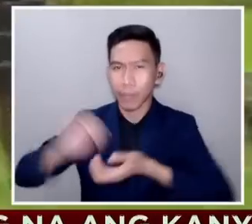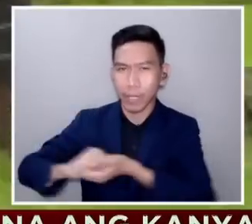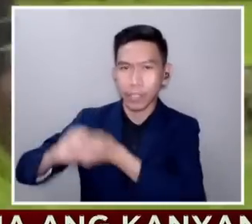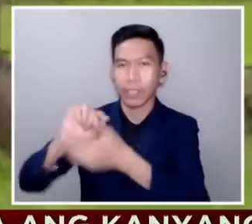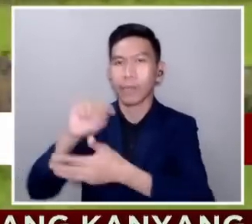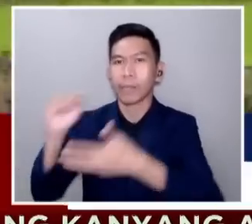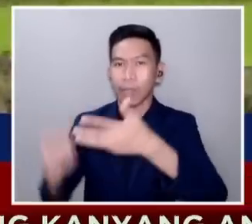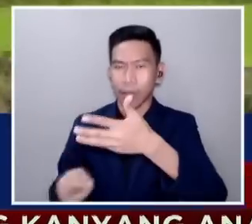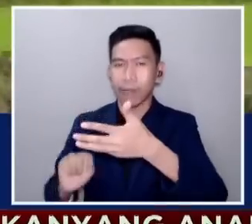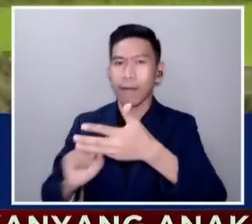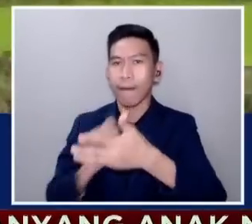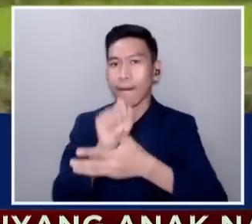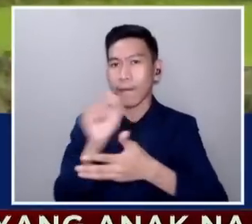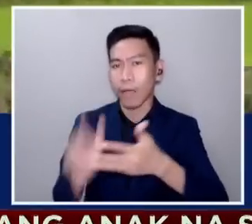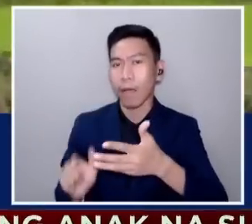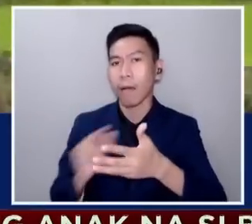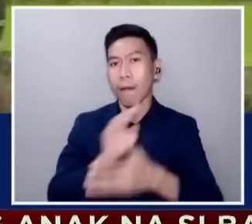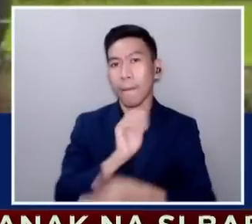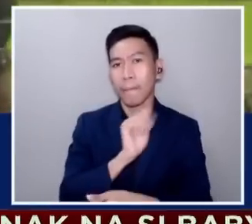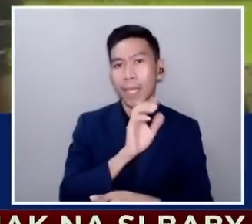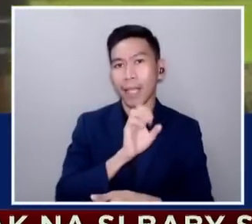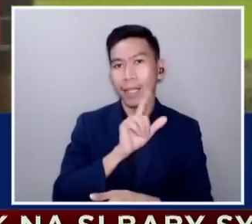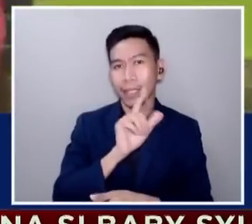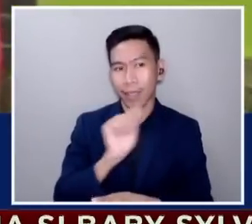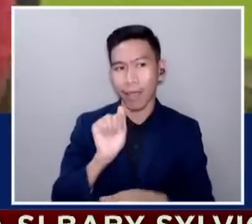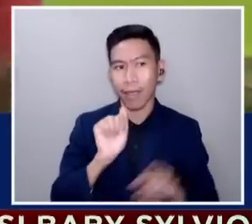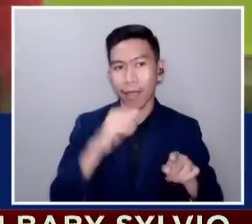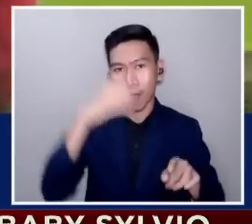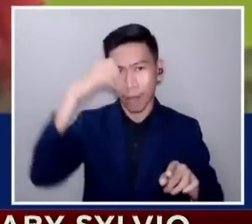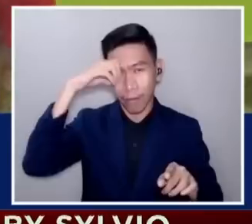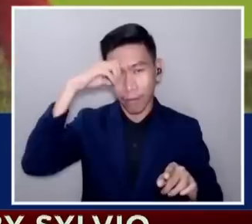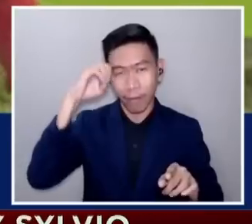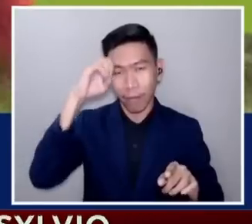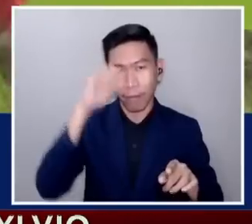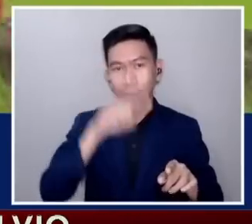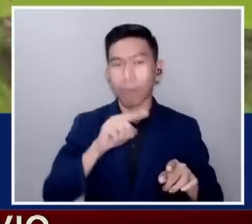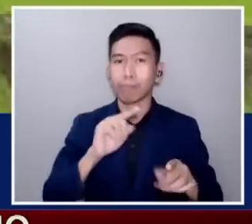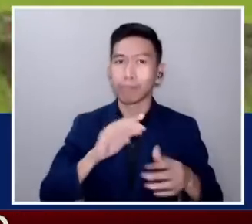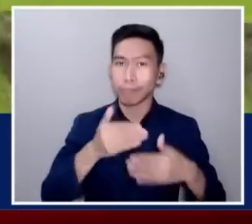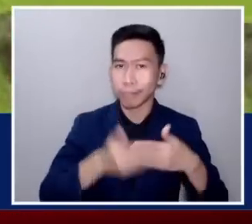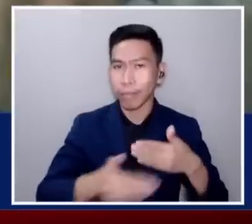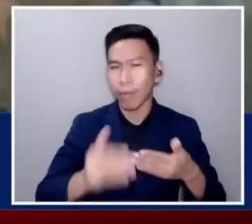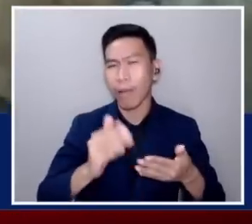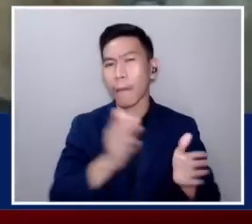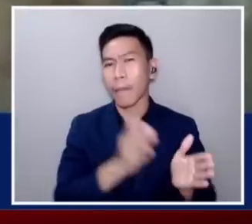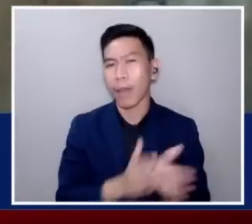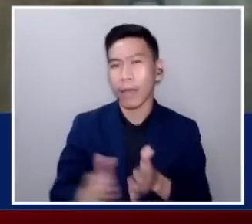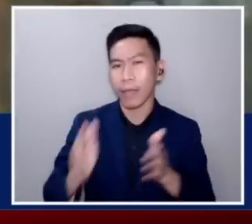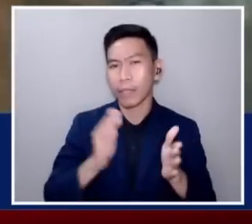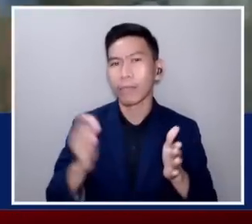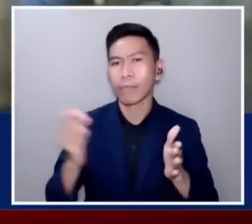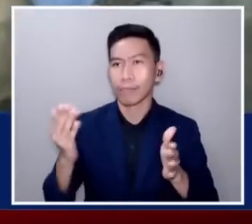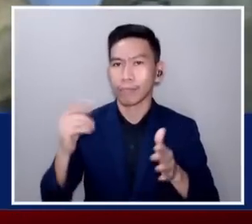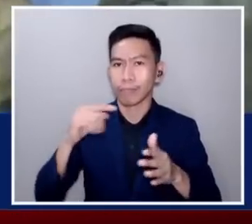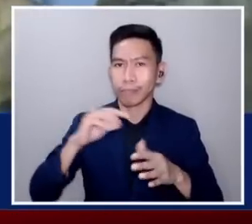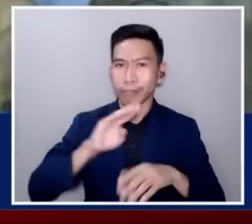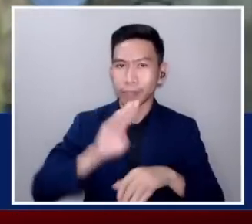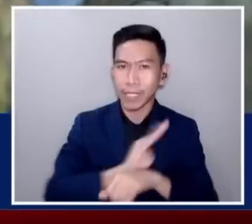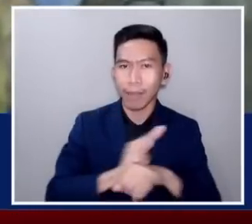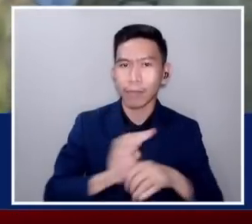Abella, gagawin niyang mega industry ang agrikultura para matuldukan ang kagutuman at mabawasan ang